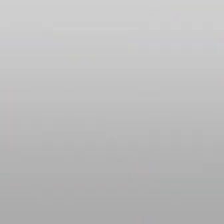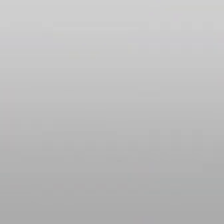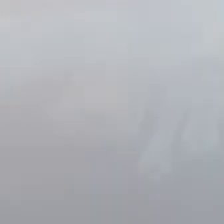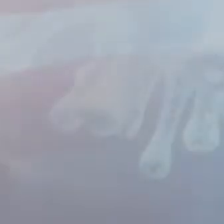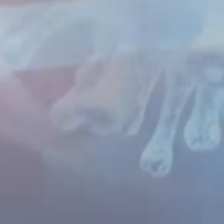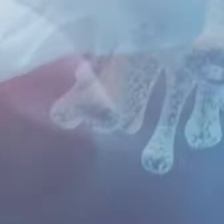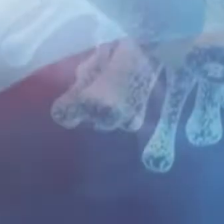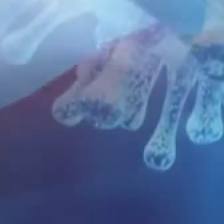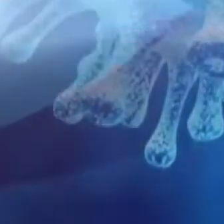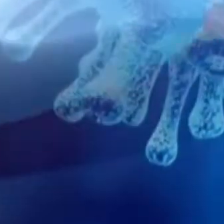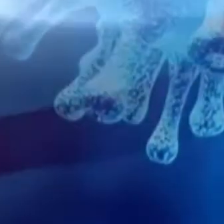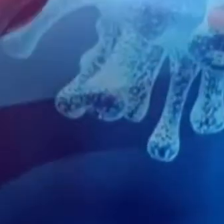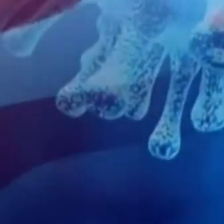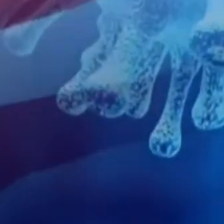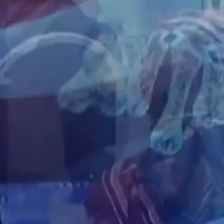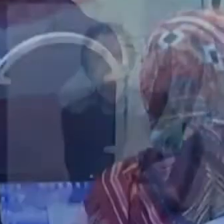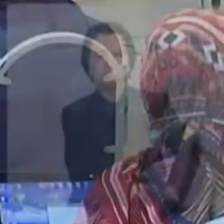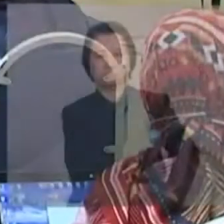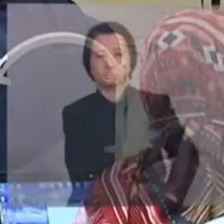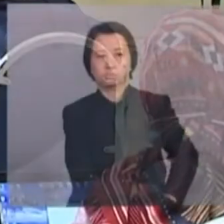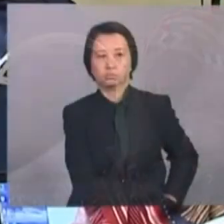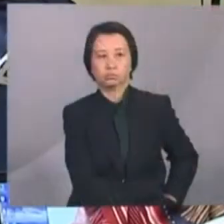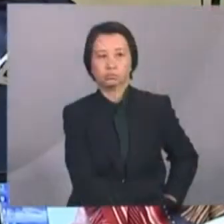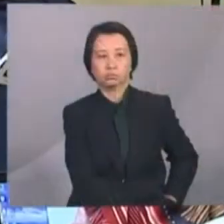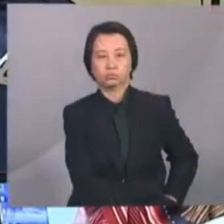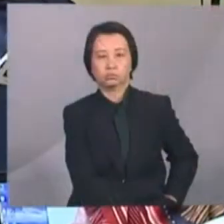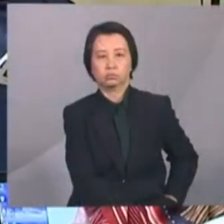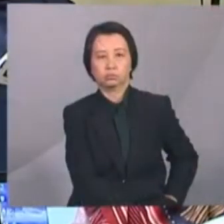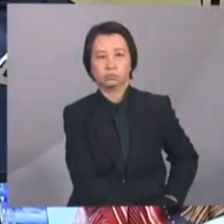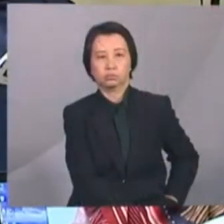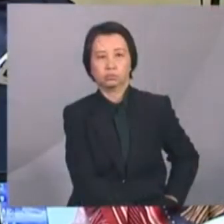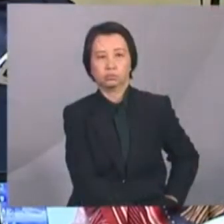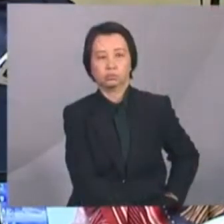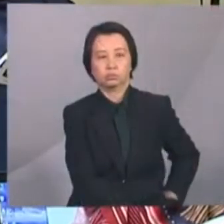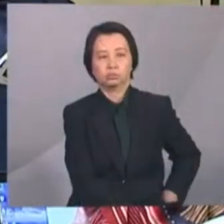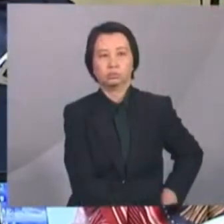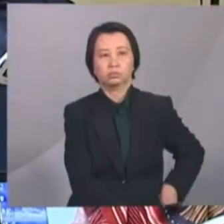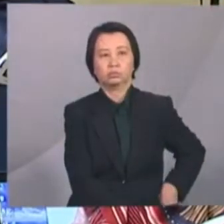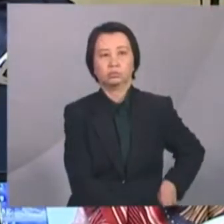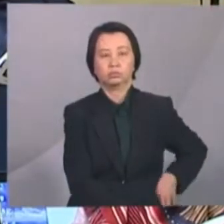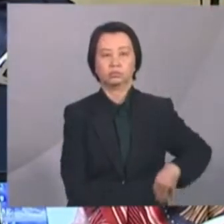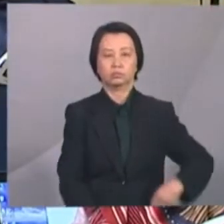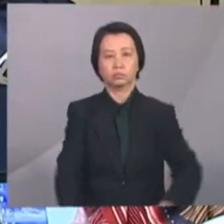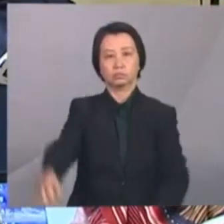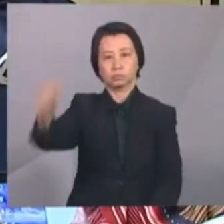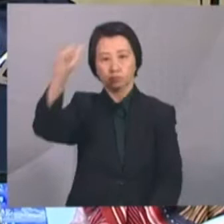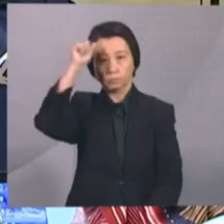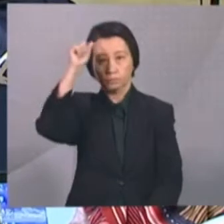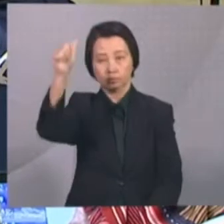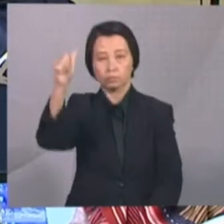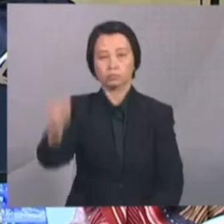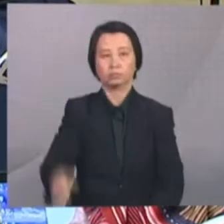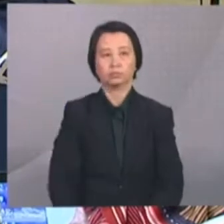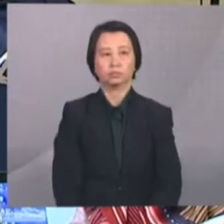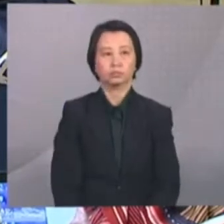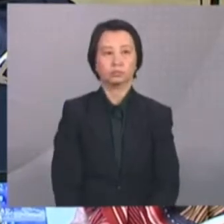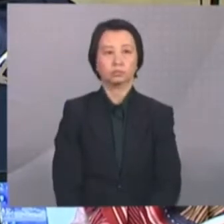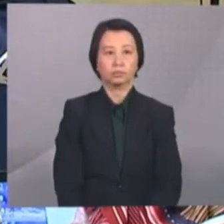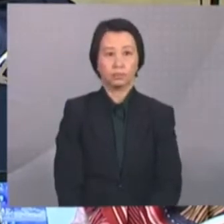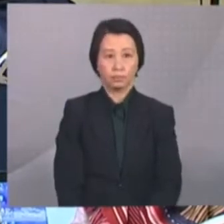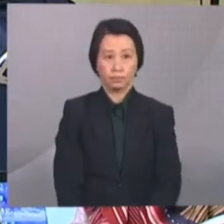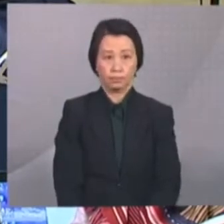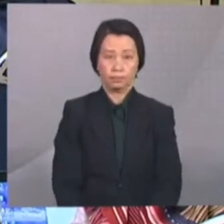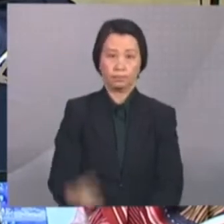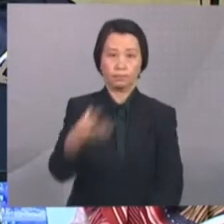berhenti Halo Bismillahirohmanirohim Assalamualaikum warahmatullahi wabarakatuh